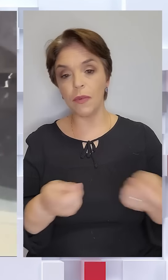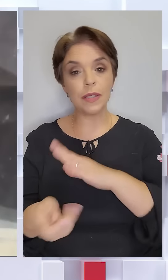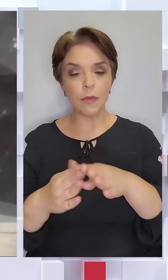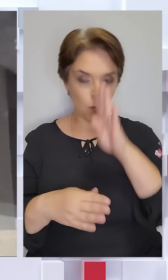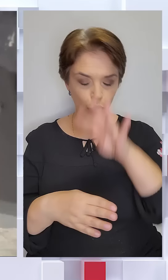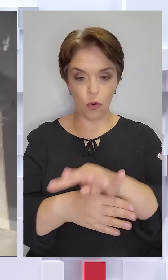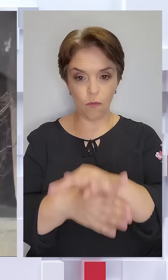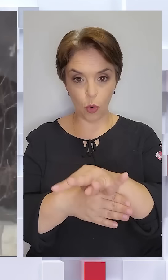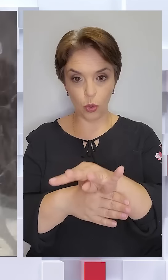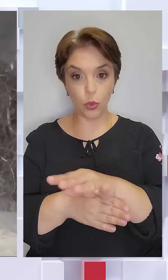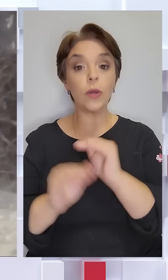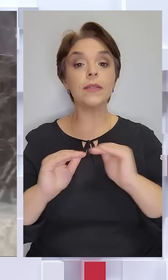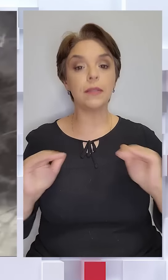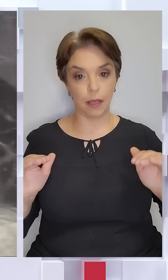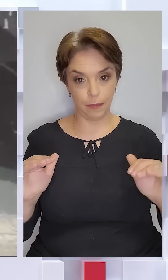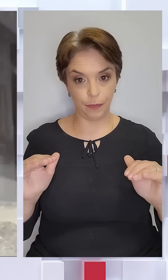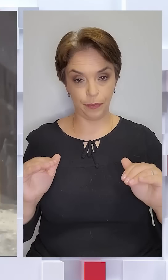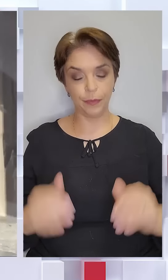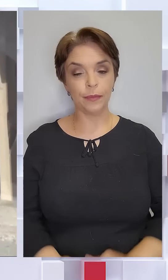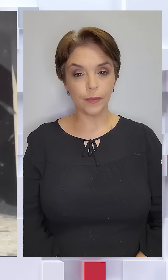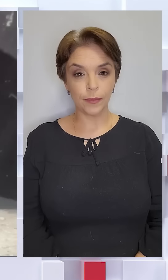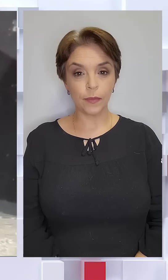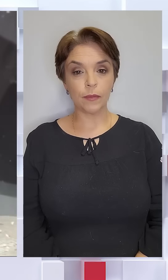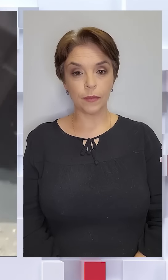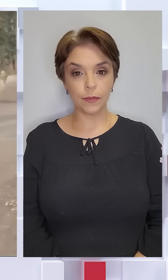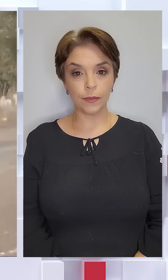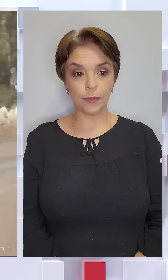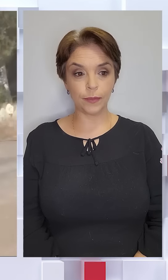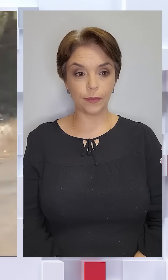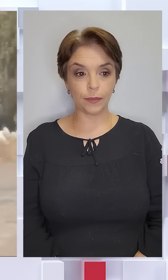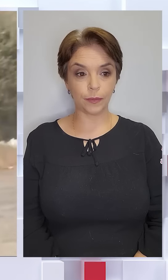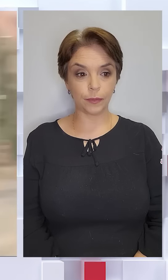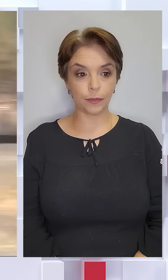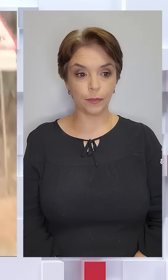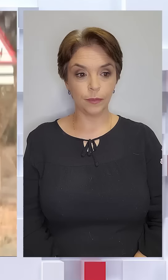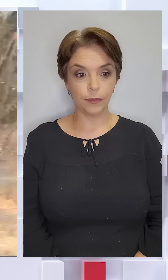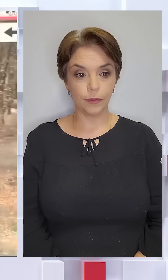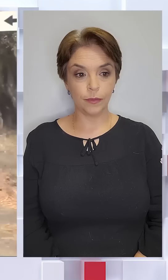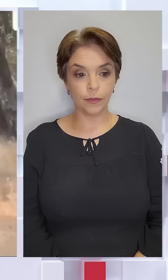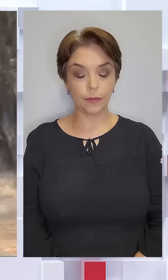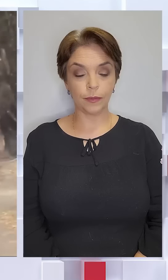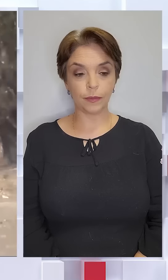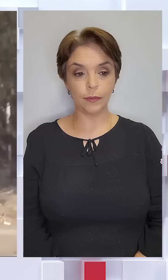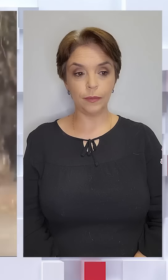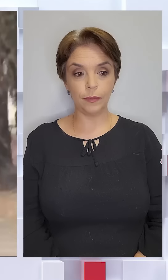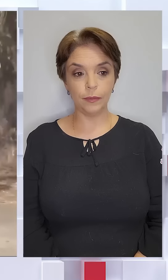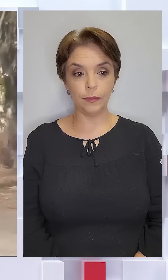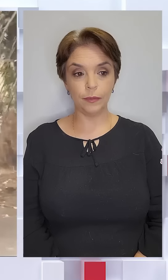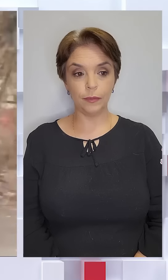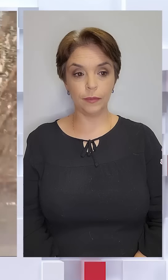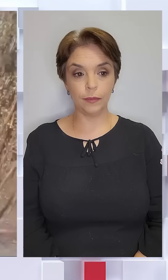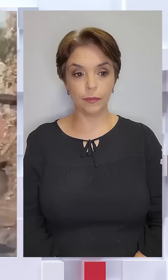з-під ворожого вогню дітей. З Покровського району на Донеччині Олександр Моторний, Данило Лисенко та Сергій Шпортило.